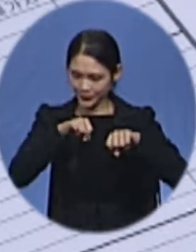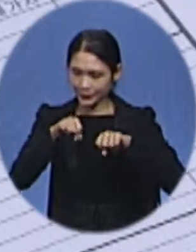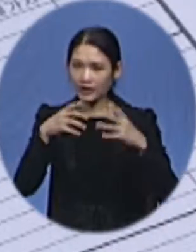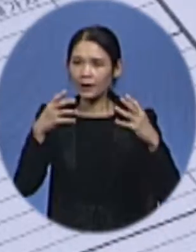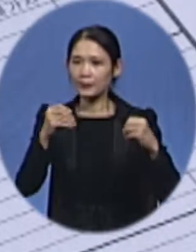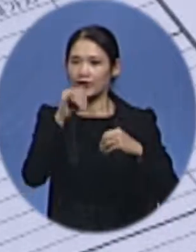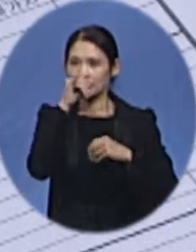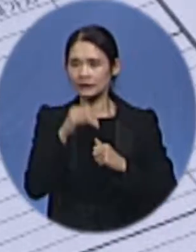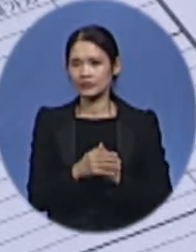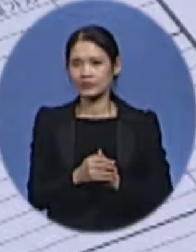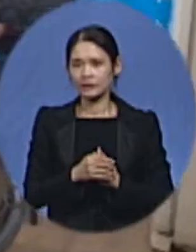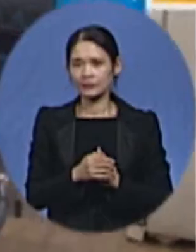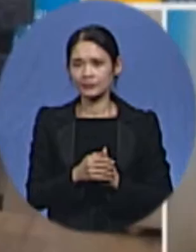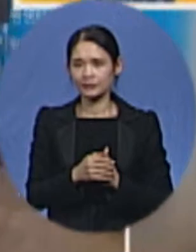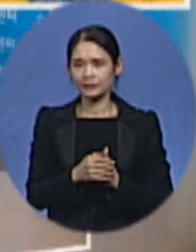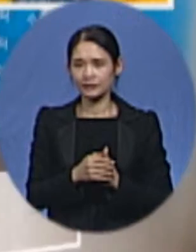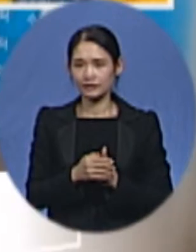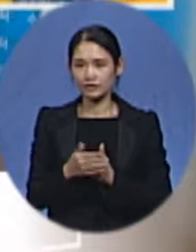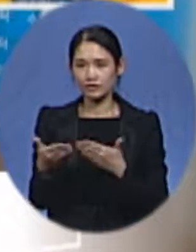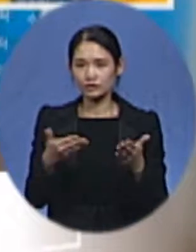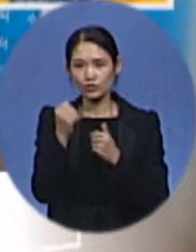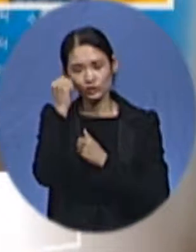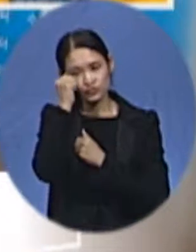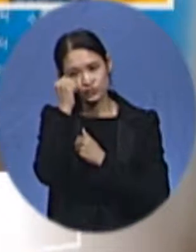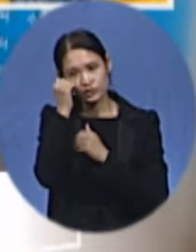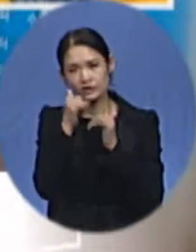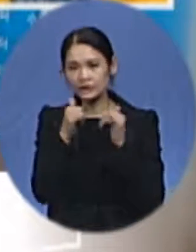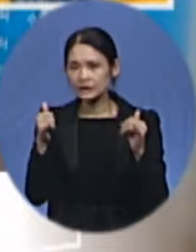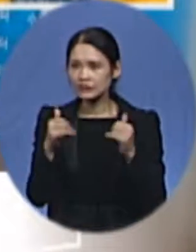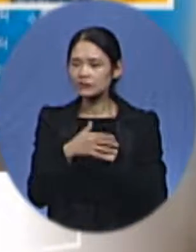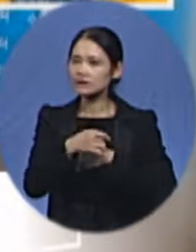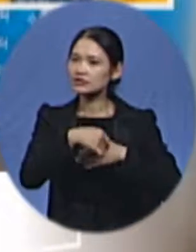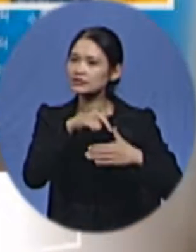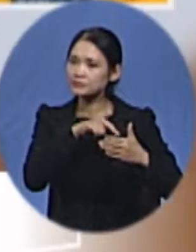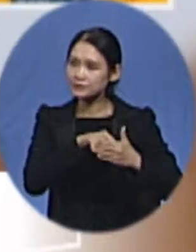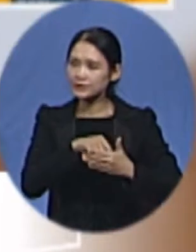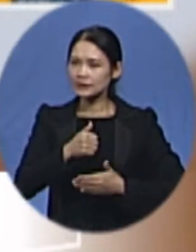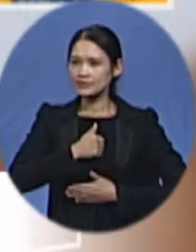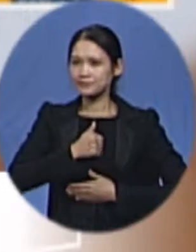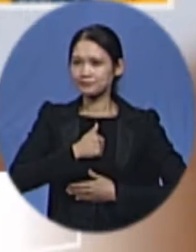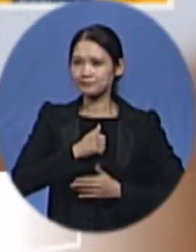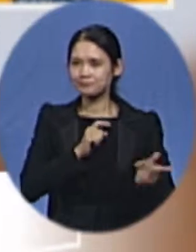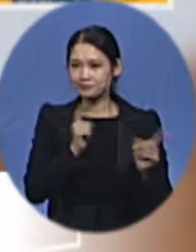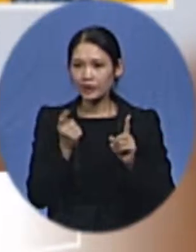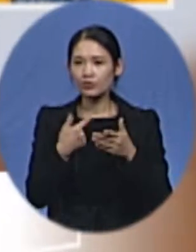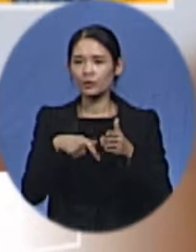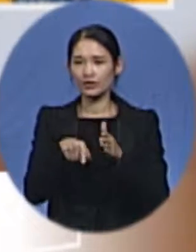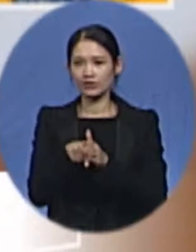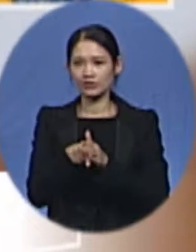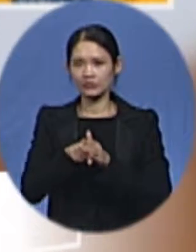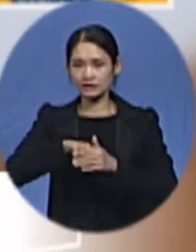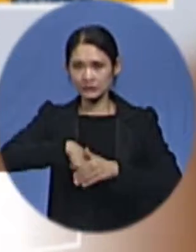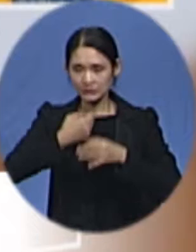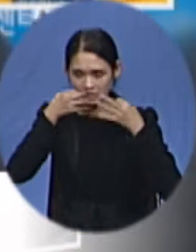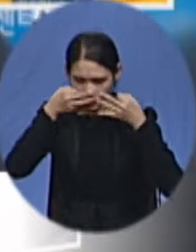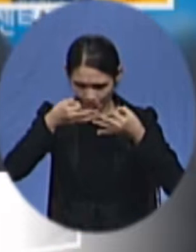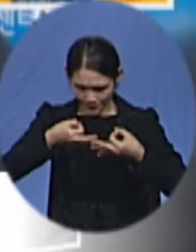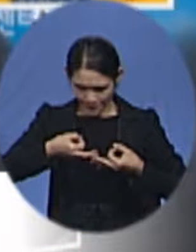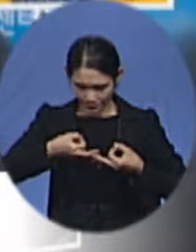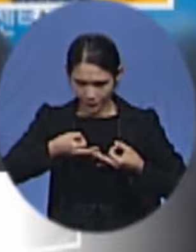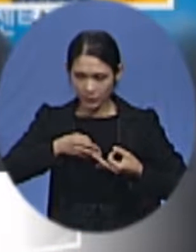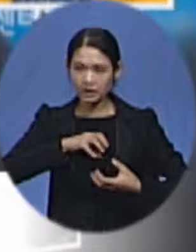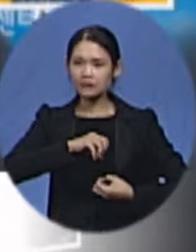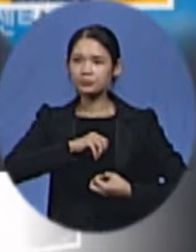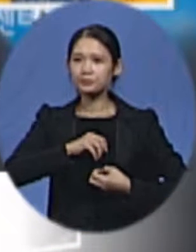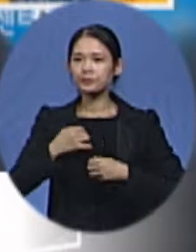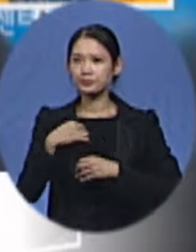방식입니다. 노숙인 선생님들의 심리적인 거, 자존감 회복을 통해서 스스로 성찰하고 내적인 그